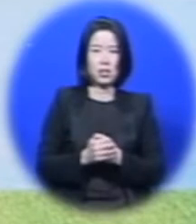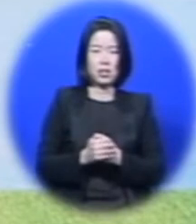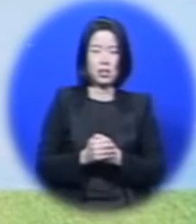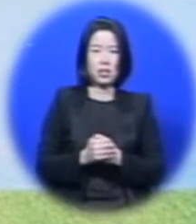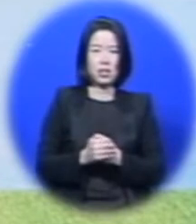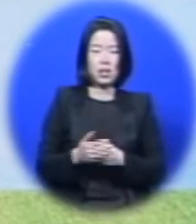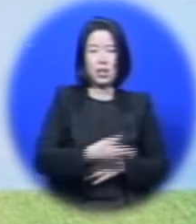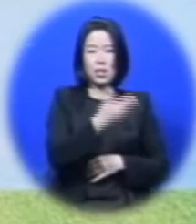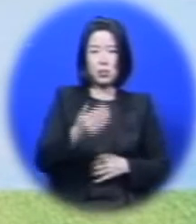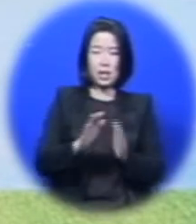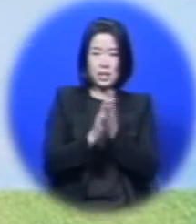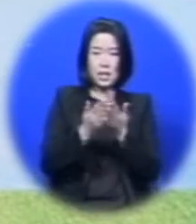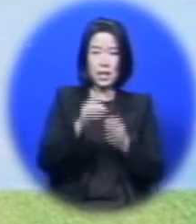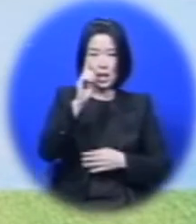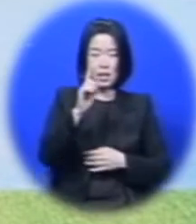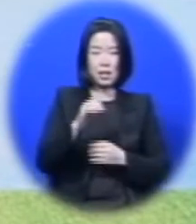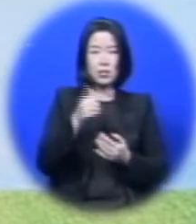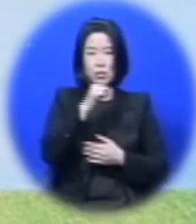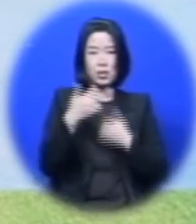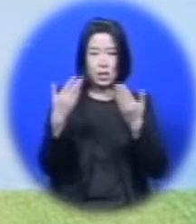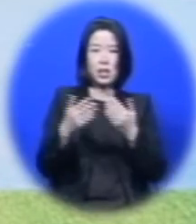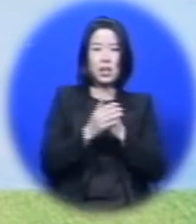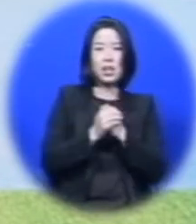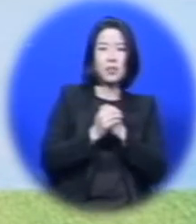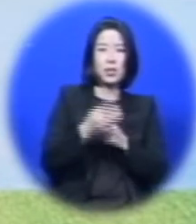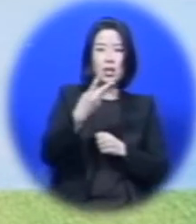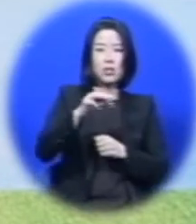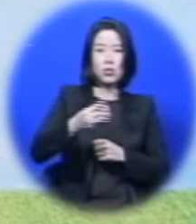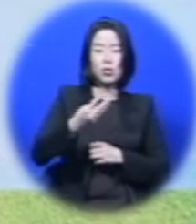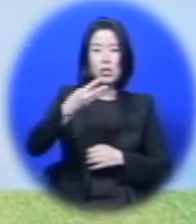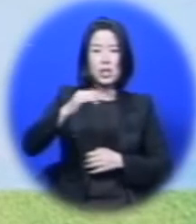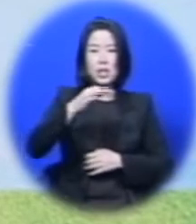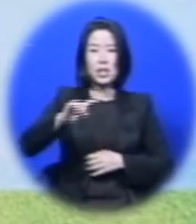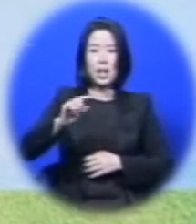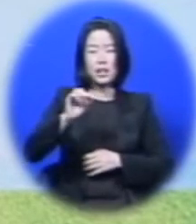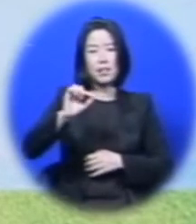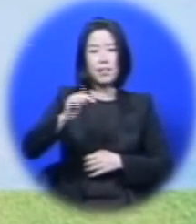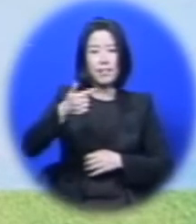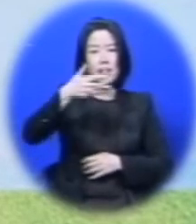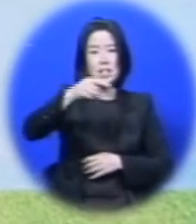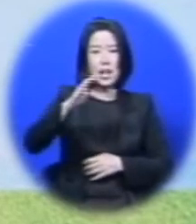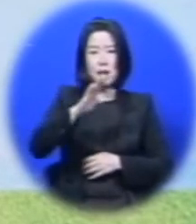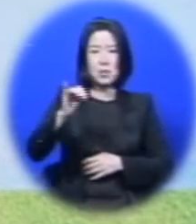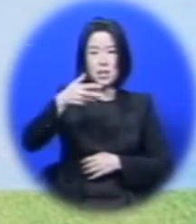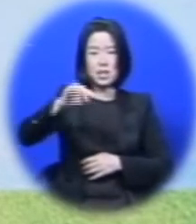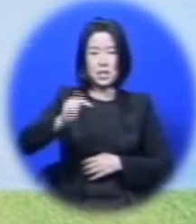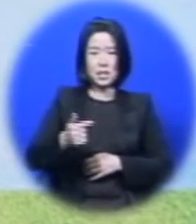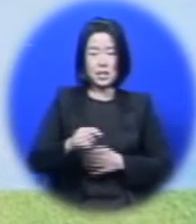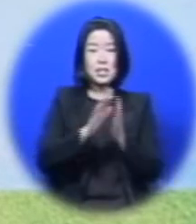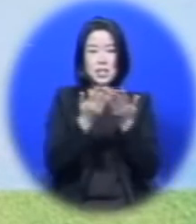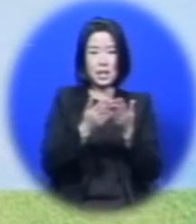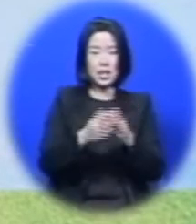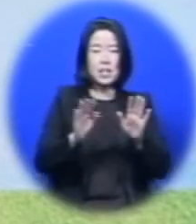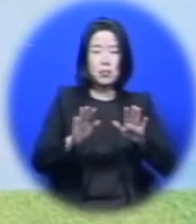여러분에게 책 하나 소개를 해드리면 툴리안 차비진 목사님이 쓰신 겁니다. 지난번에 요나에 대한 책을 쓰셨죠. 이번에